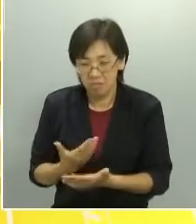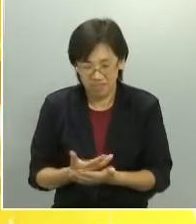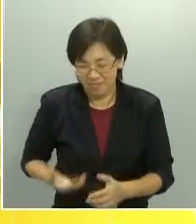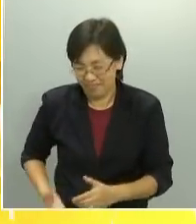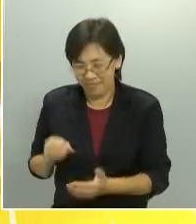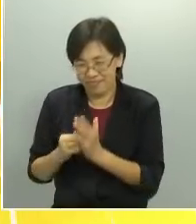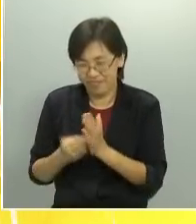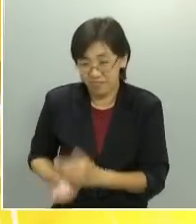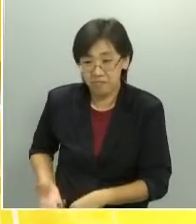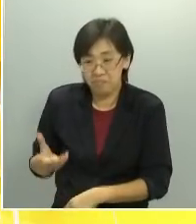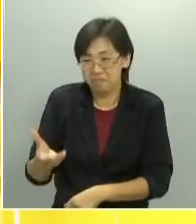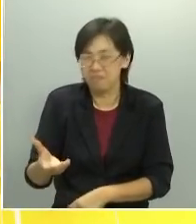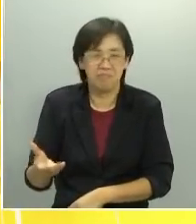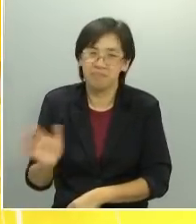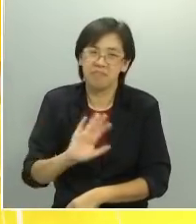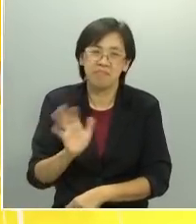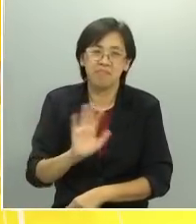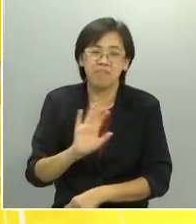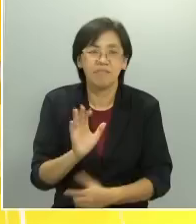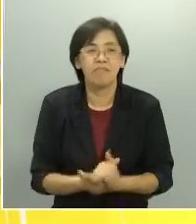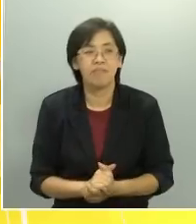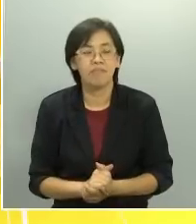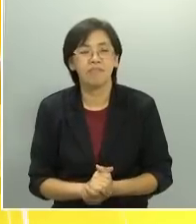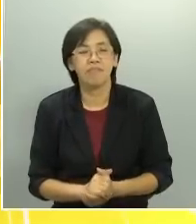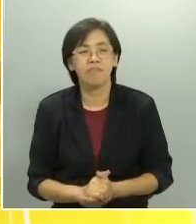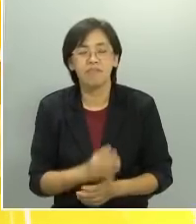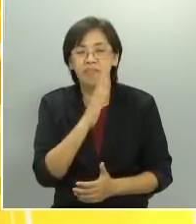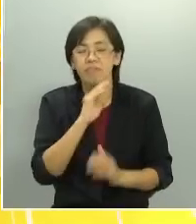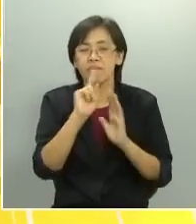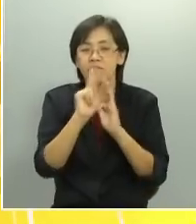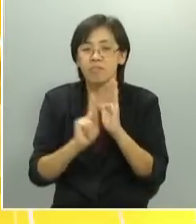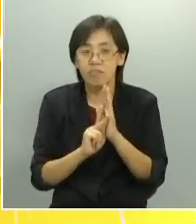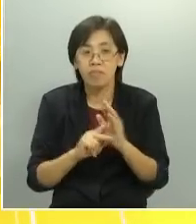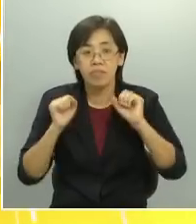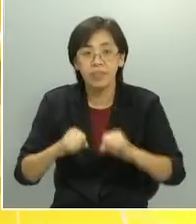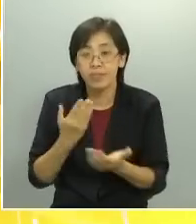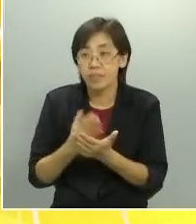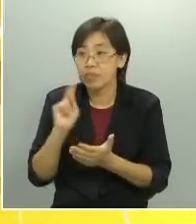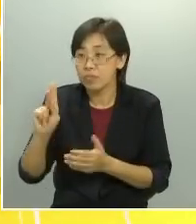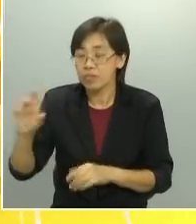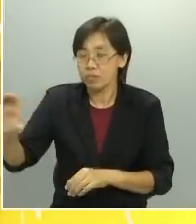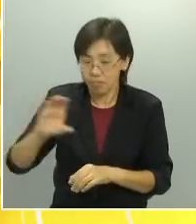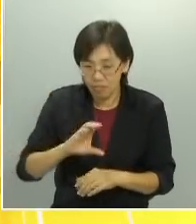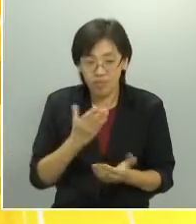BTS ได้มากอ่ะคืออันนี้ก็เป็นตัวที่แตกคือเขามีข้อบัญญัติที่อนุมัติให้กู้เงินเพื่อไปจ่ายหนี้แต่